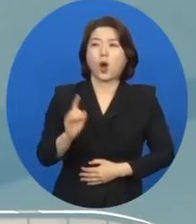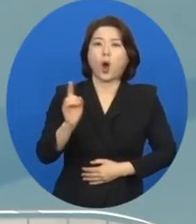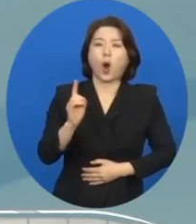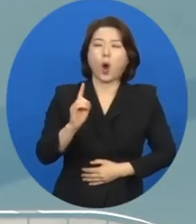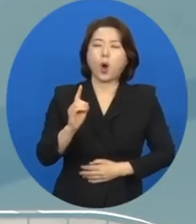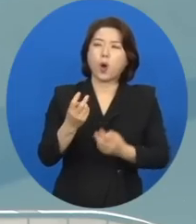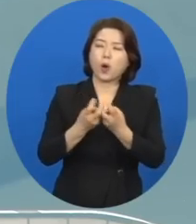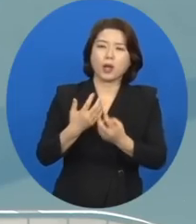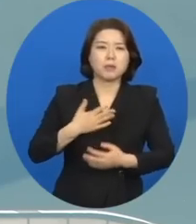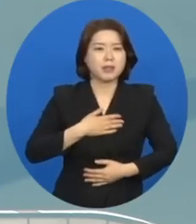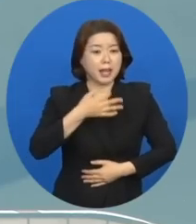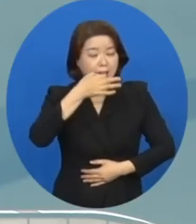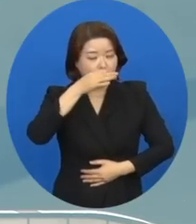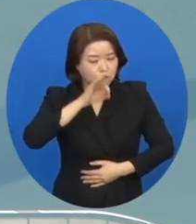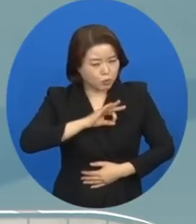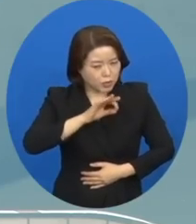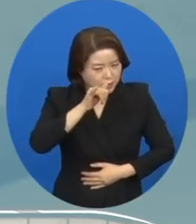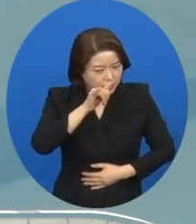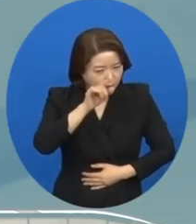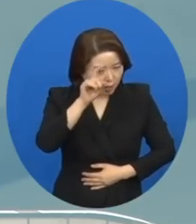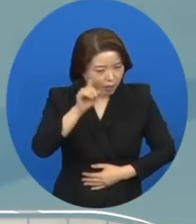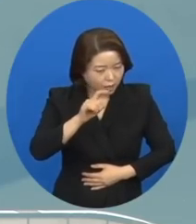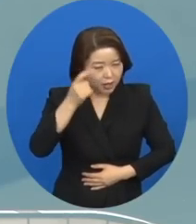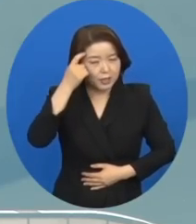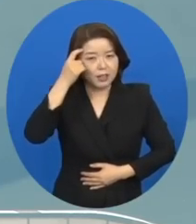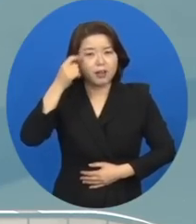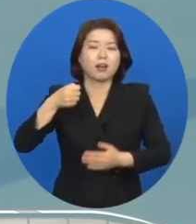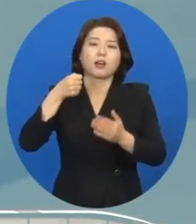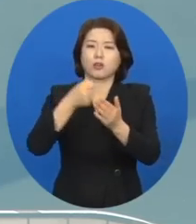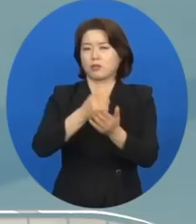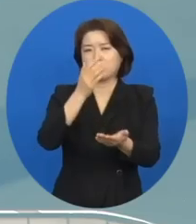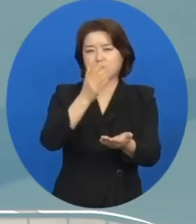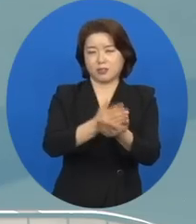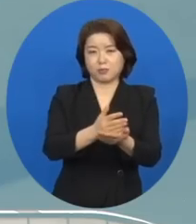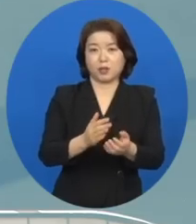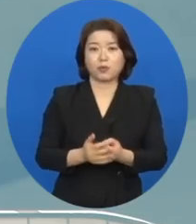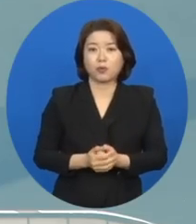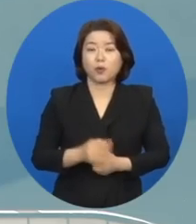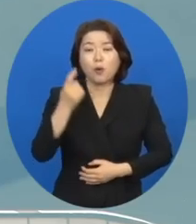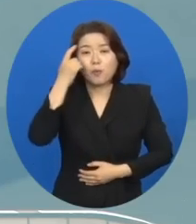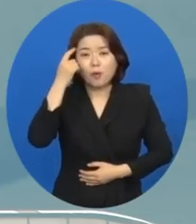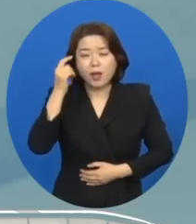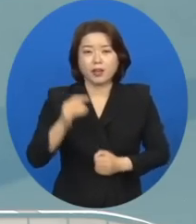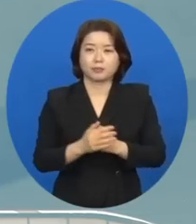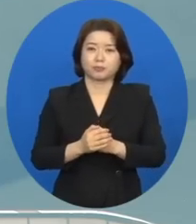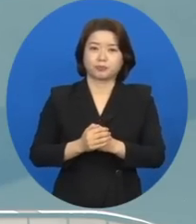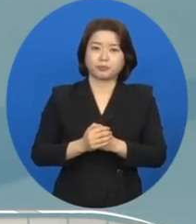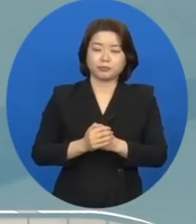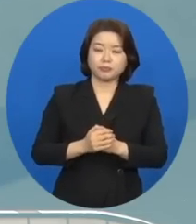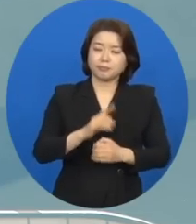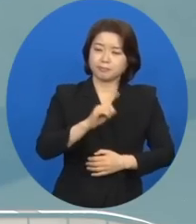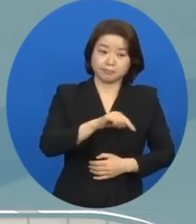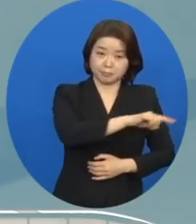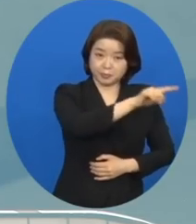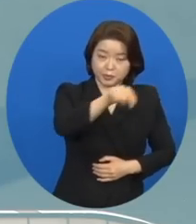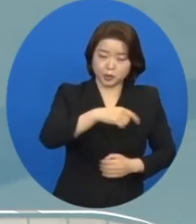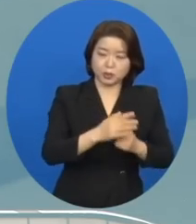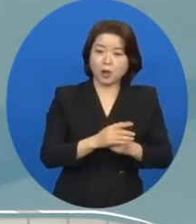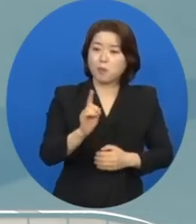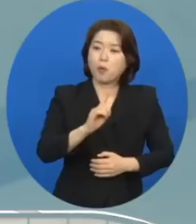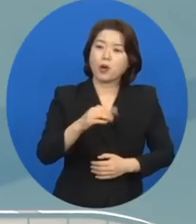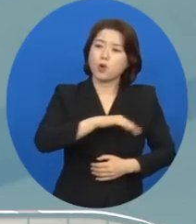될 것인가만으로 결정해서는 절대로 안 됩니다. 왜냐하면 지금 이들은 무엇이 자신들에게 유익이냐라고 결정을 한